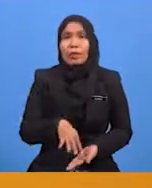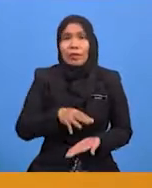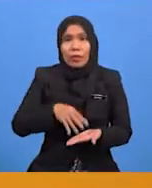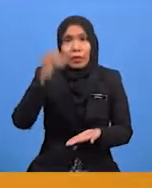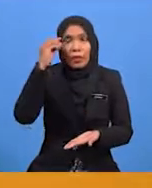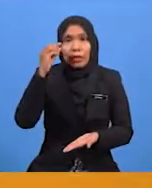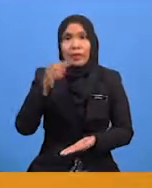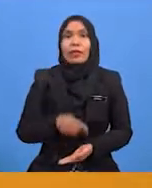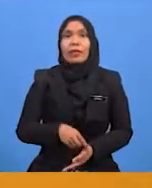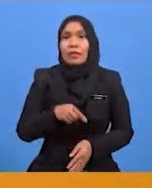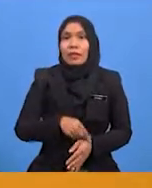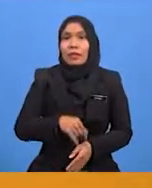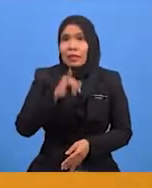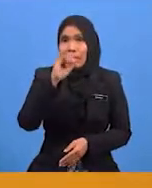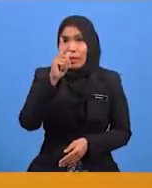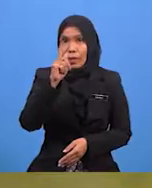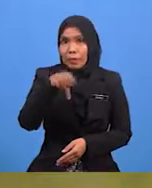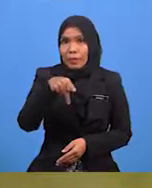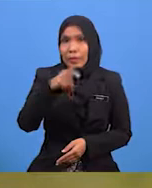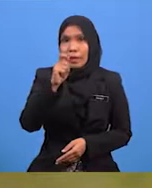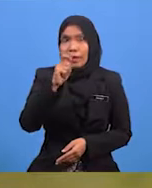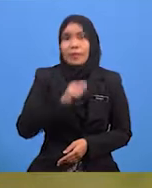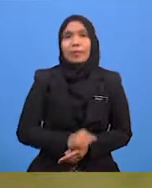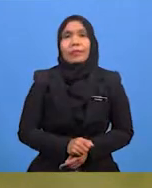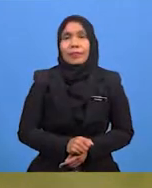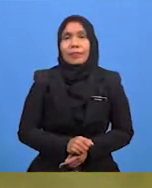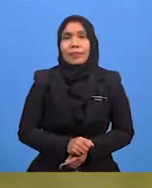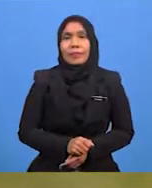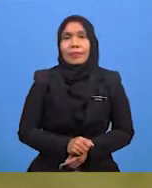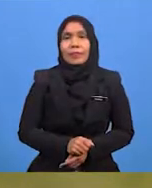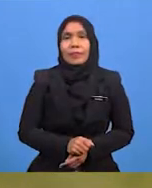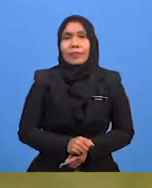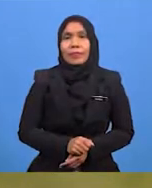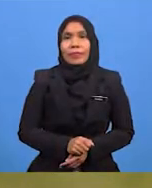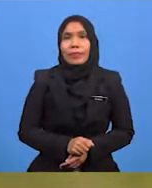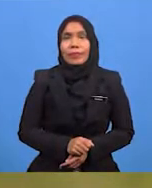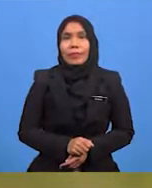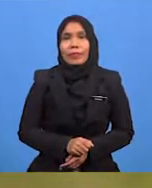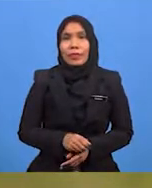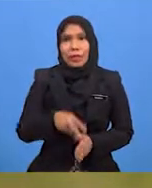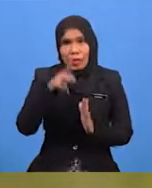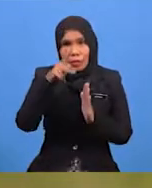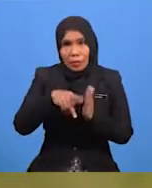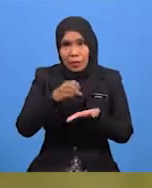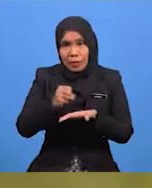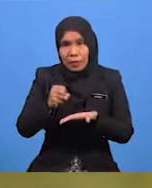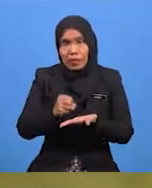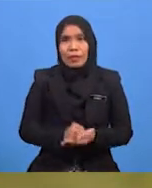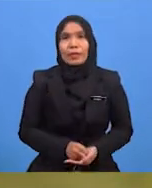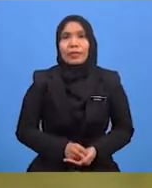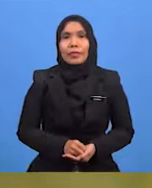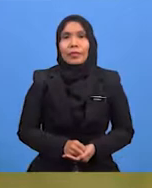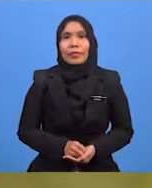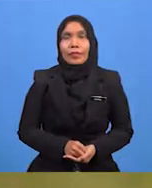institusi pengajian tinggi. Huraian yang dapat kita buat ialah penyajak yang memegang